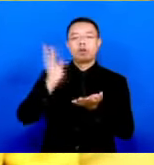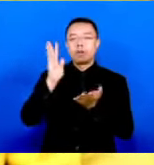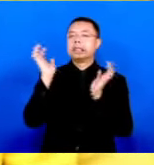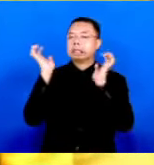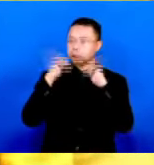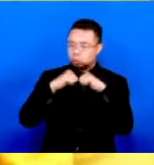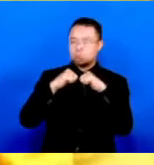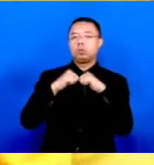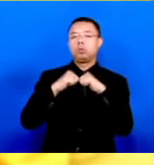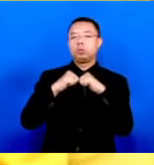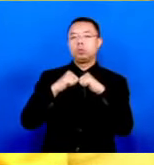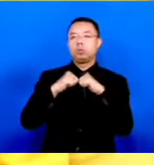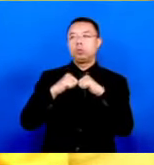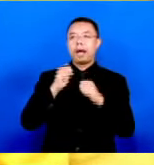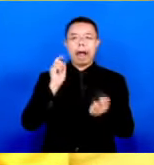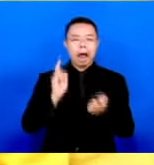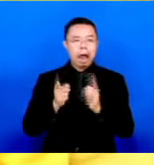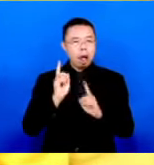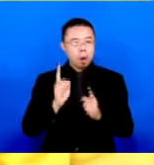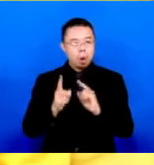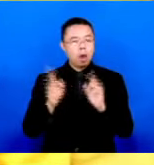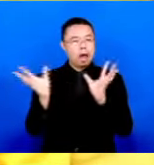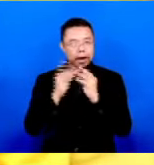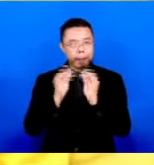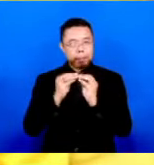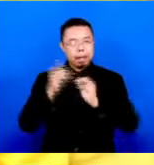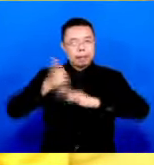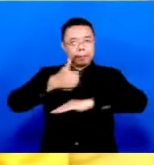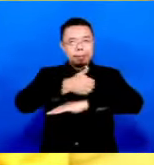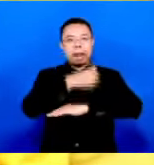disepakati bahwa Rapimnas